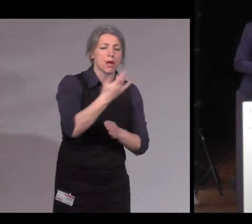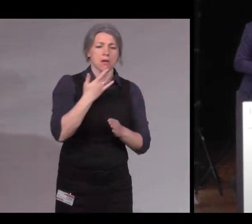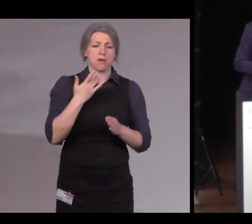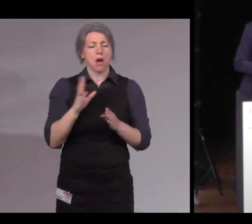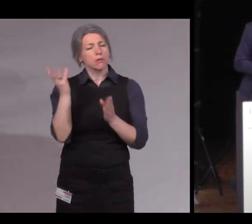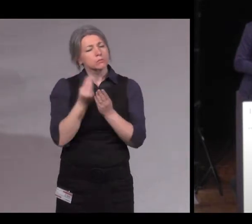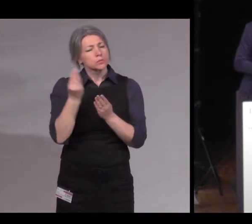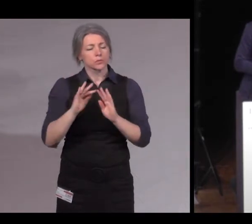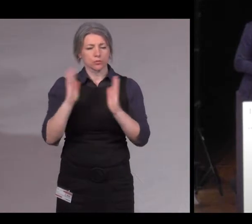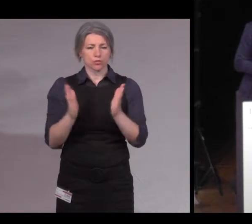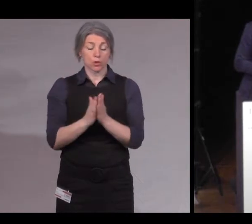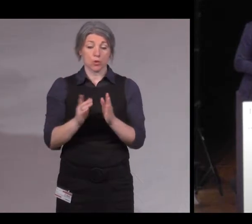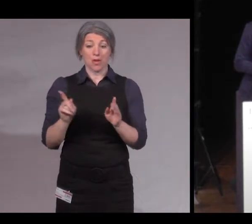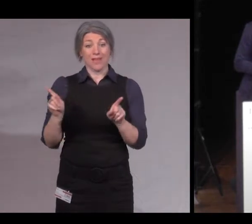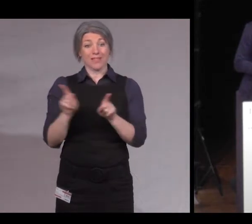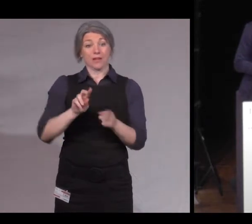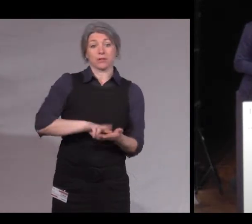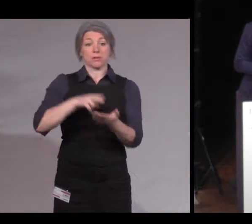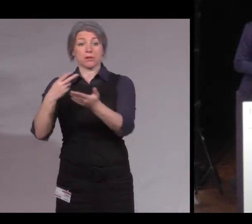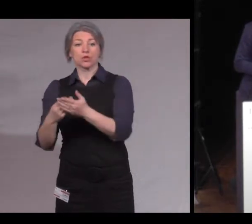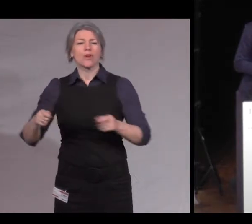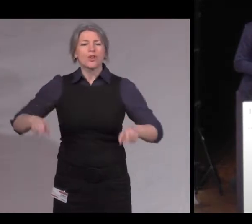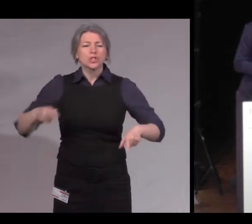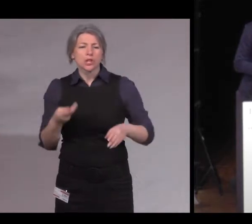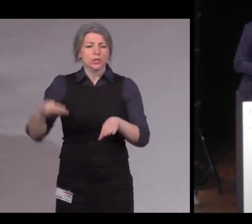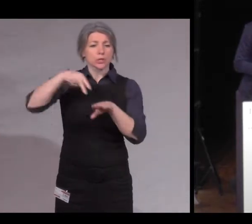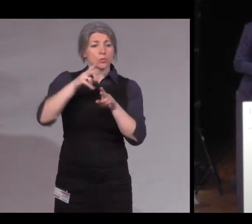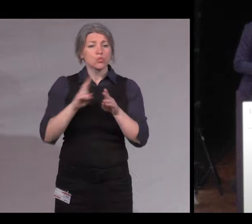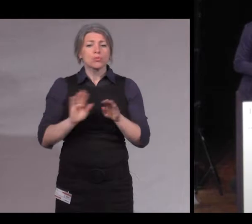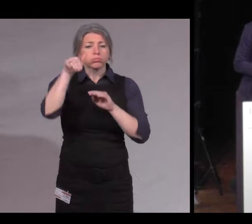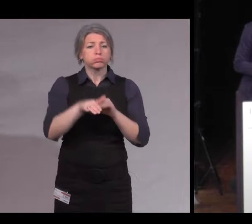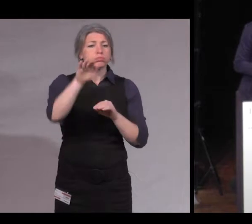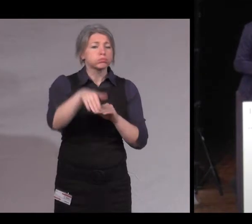Umožňuje jízdu pro vozíčkáře v těžkém terénu, co je důležité,